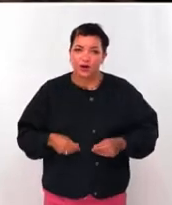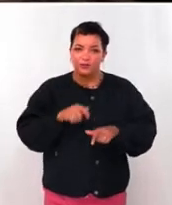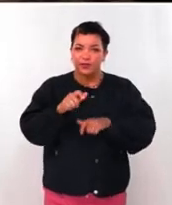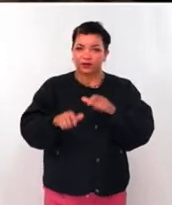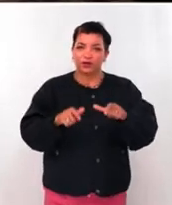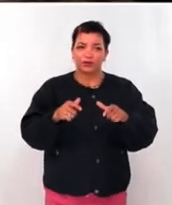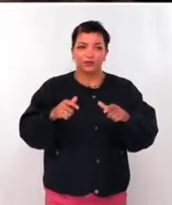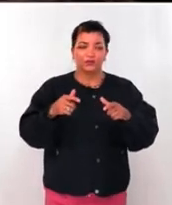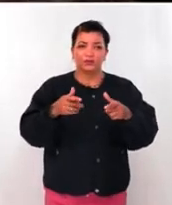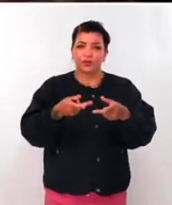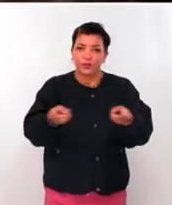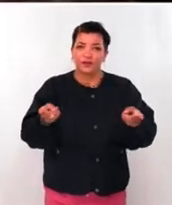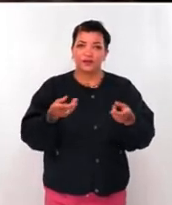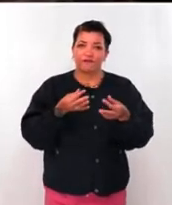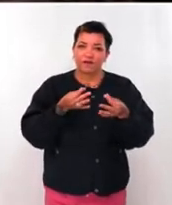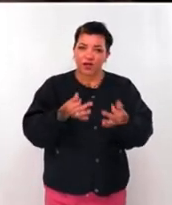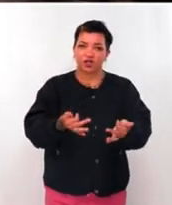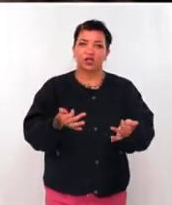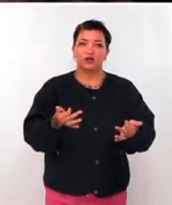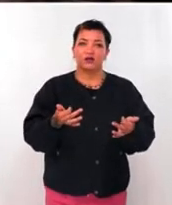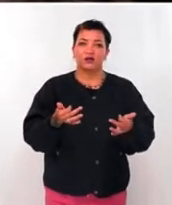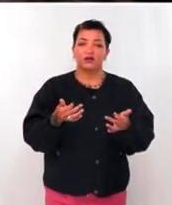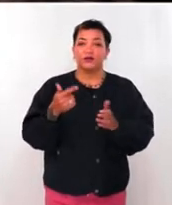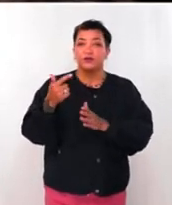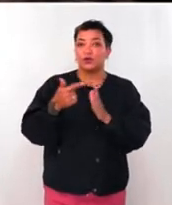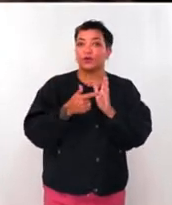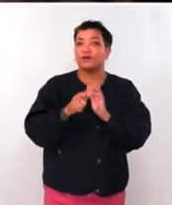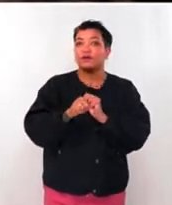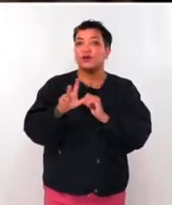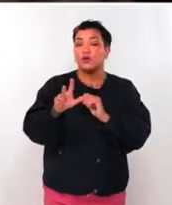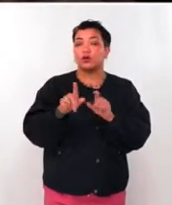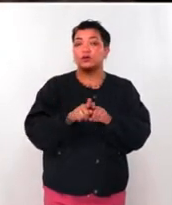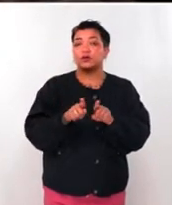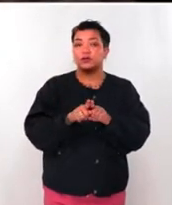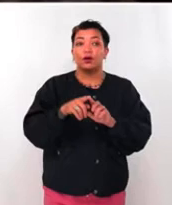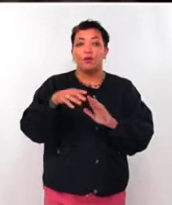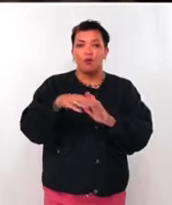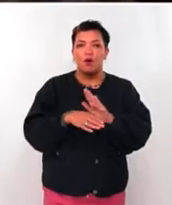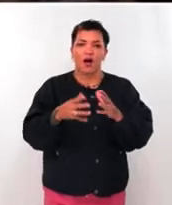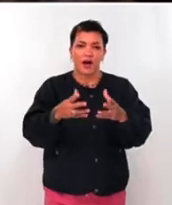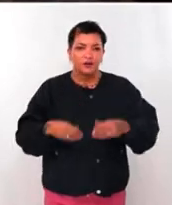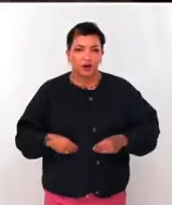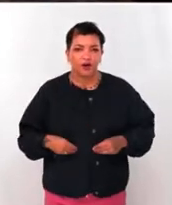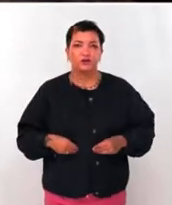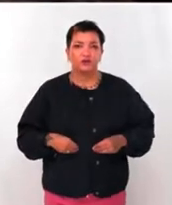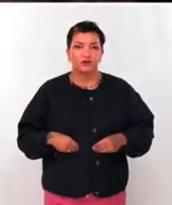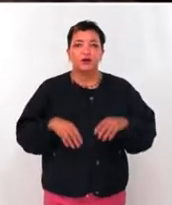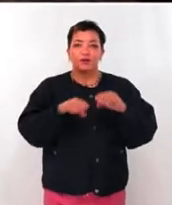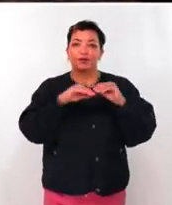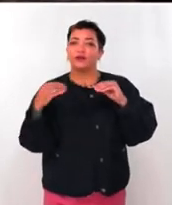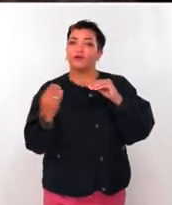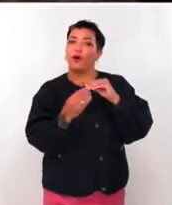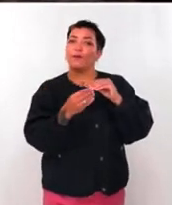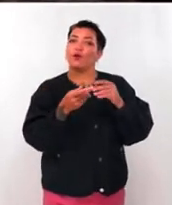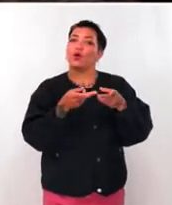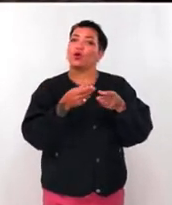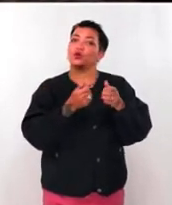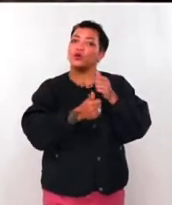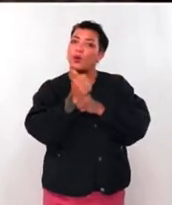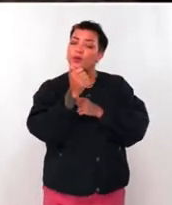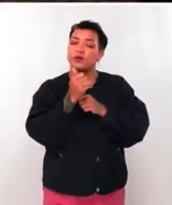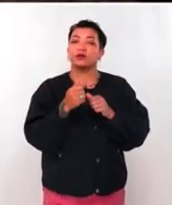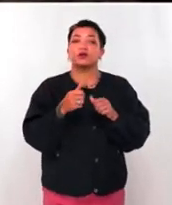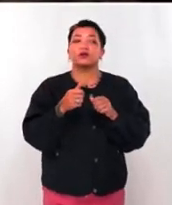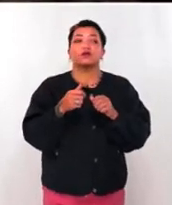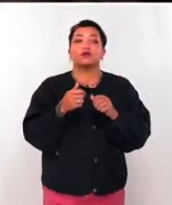publics fragiles. Et d'ailleurs en 2023, il y a moins d'accueil sur la plateforme autonomie, il y a moins de transport